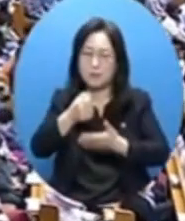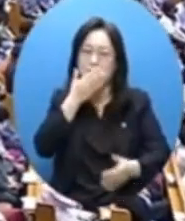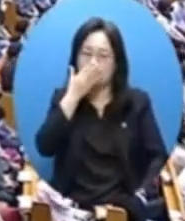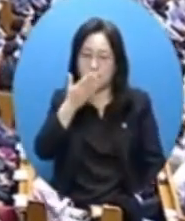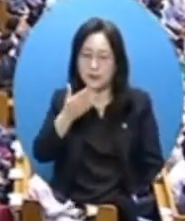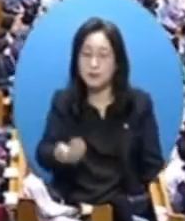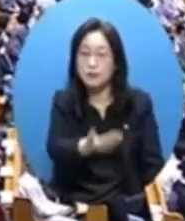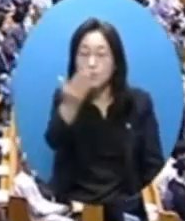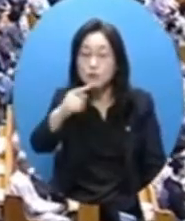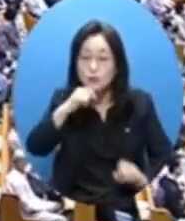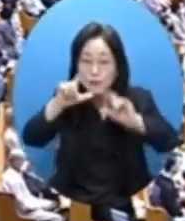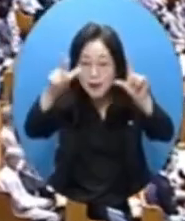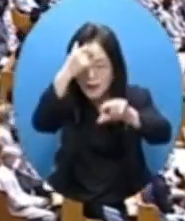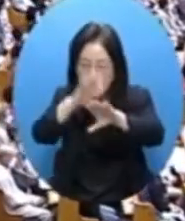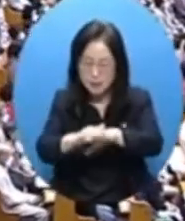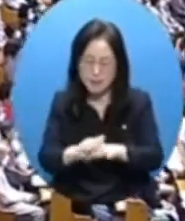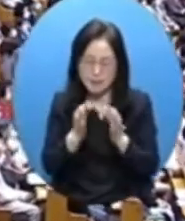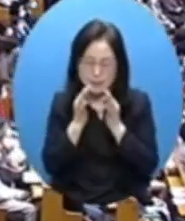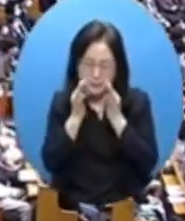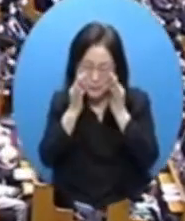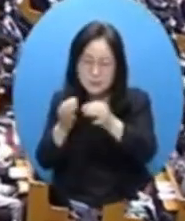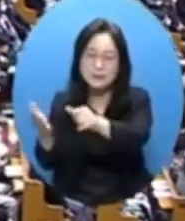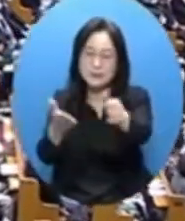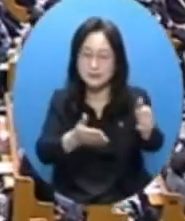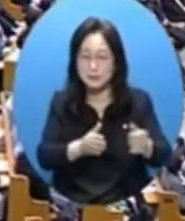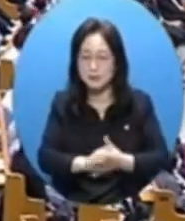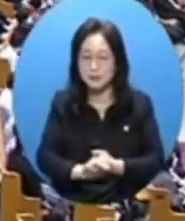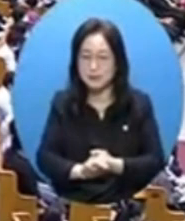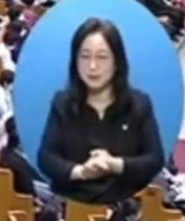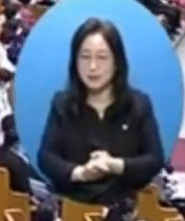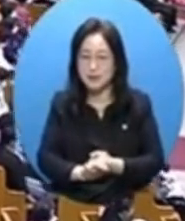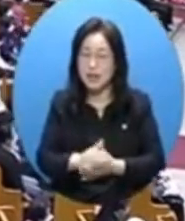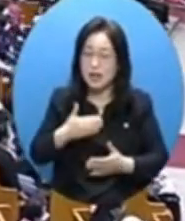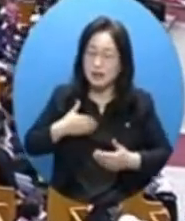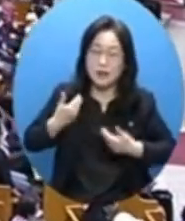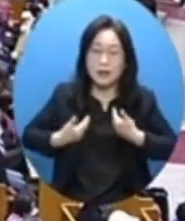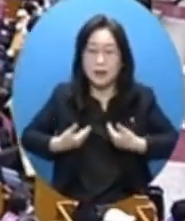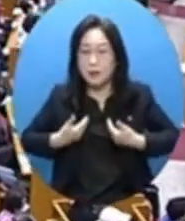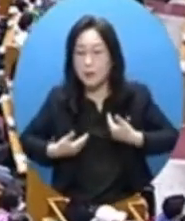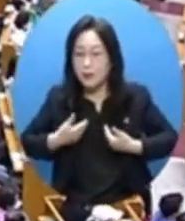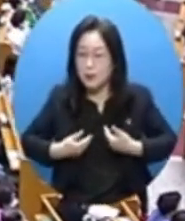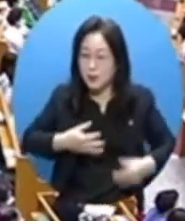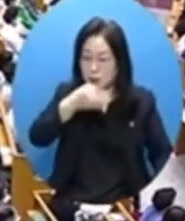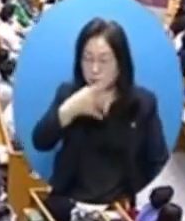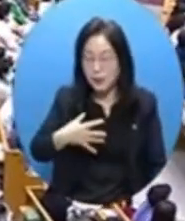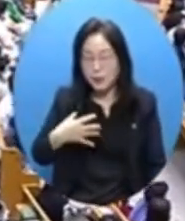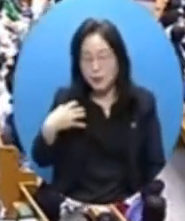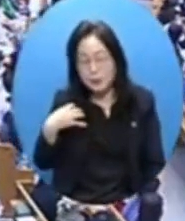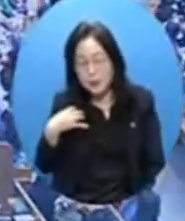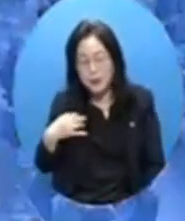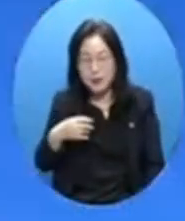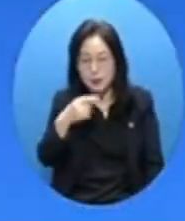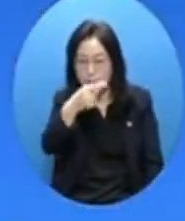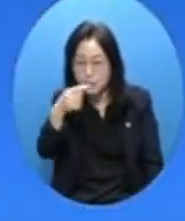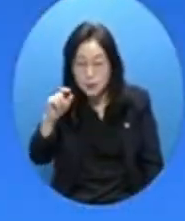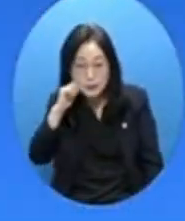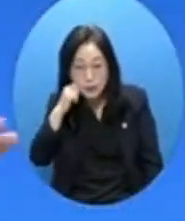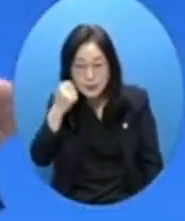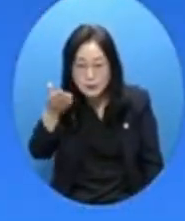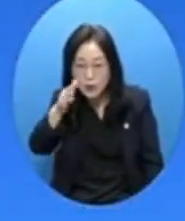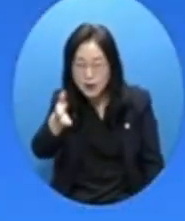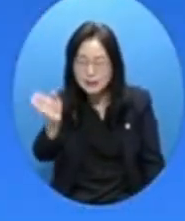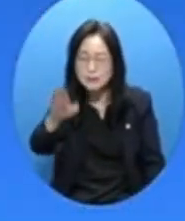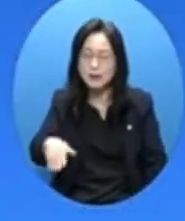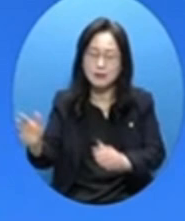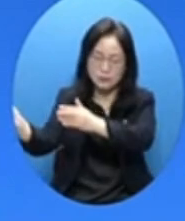주일날은 예비된 내 최선을 다해야 됩니다 아무리 내가 바쁘고 힘들고 어렵다고 하는데도 주일날은 모든